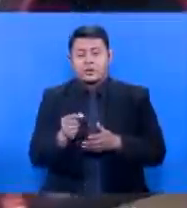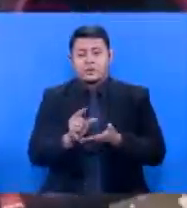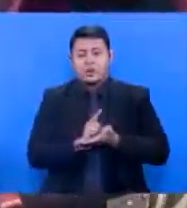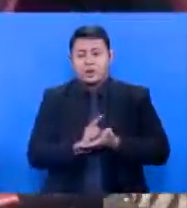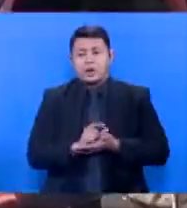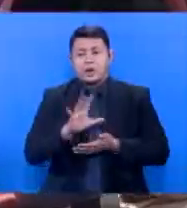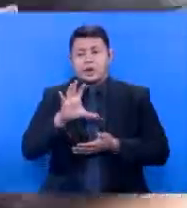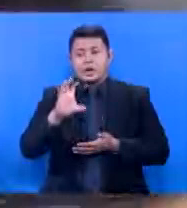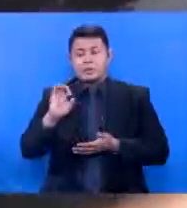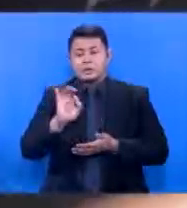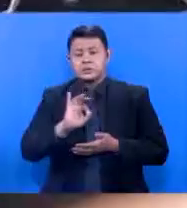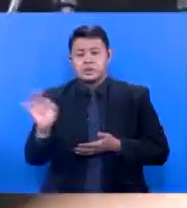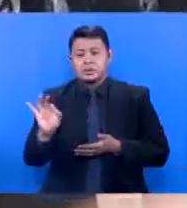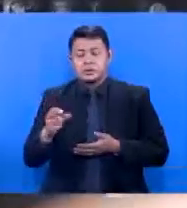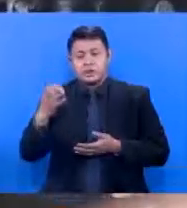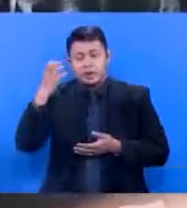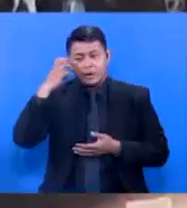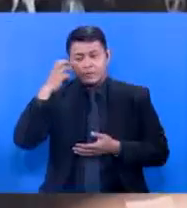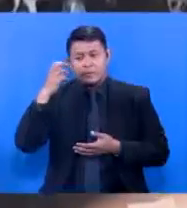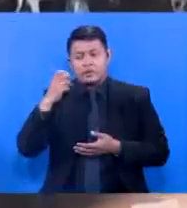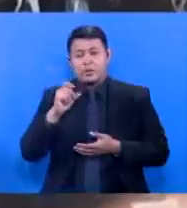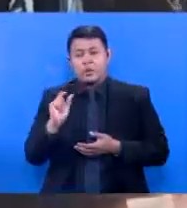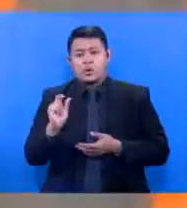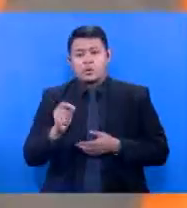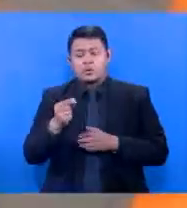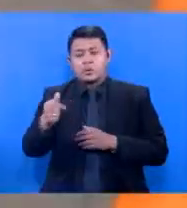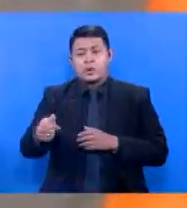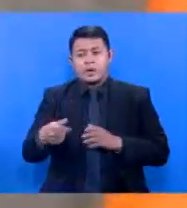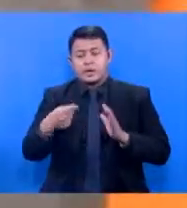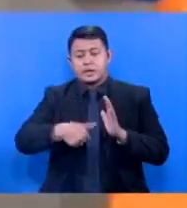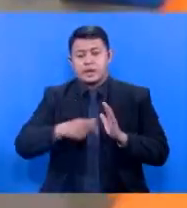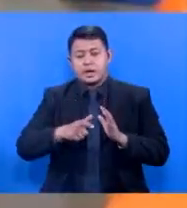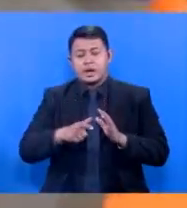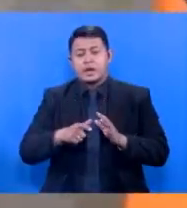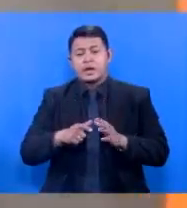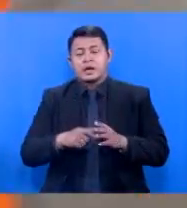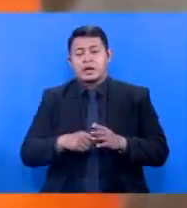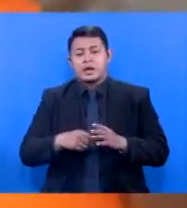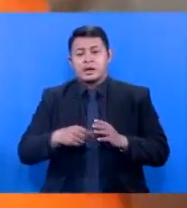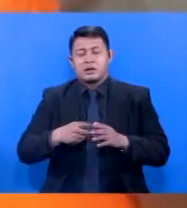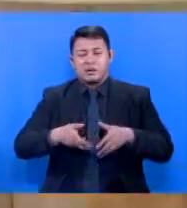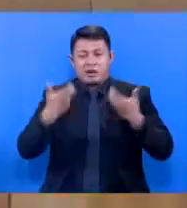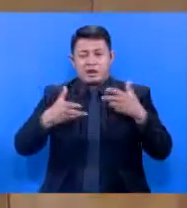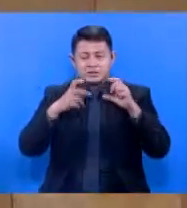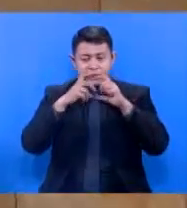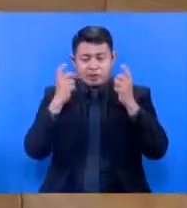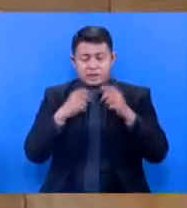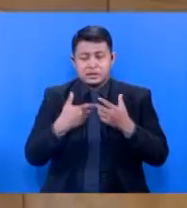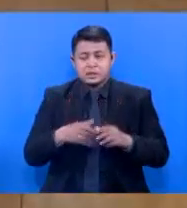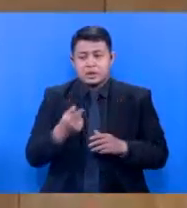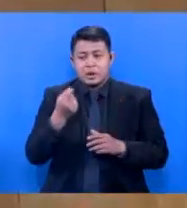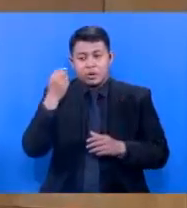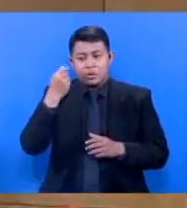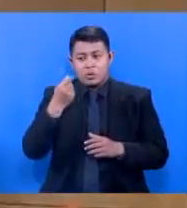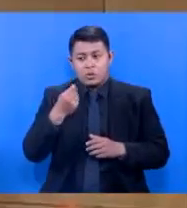sebesar Rp500.000 dan ponselnya dengan dalih untuk membayar denda karena terjaring razia. Setelah uang dan